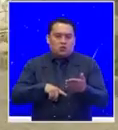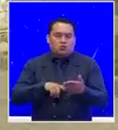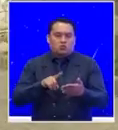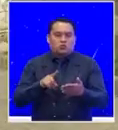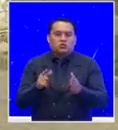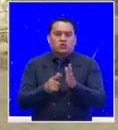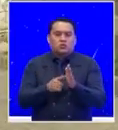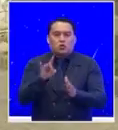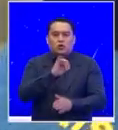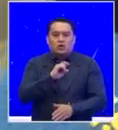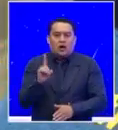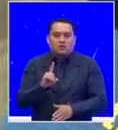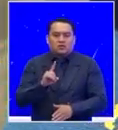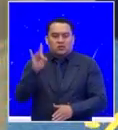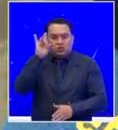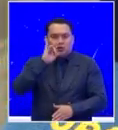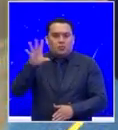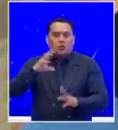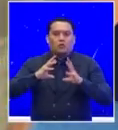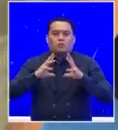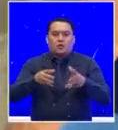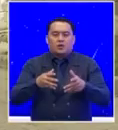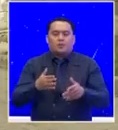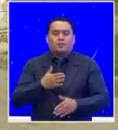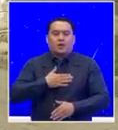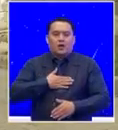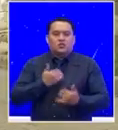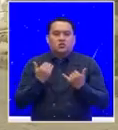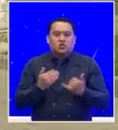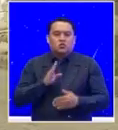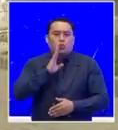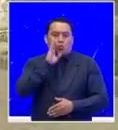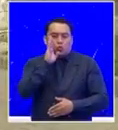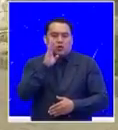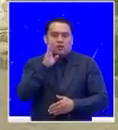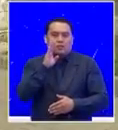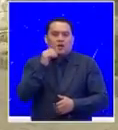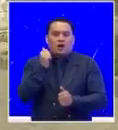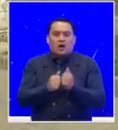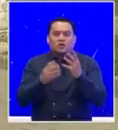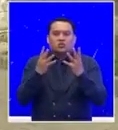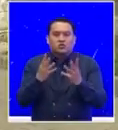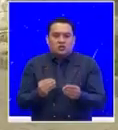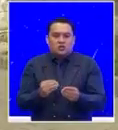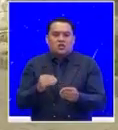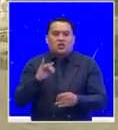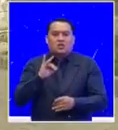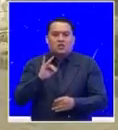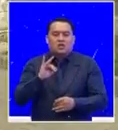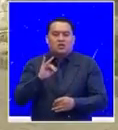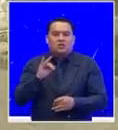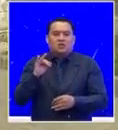Надеюсь, седьмой раз буду чемпионом мира. Готовлюсь утром, каждый день утром и два